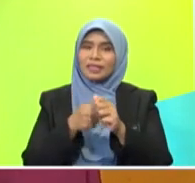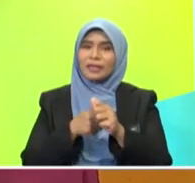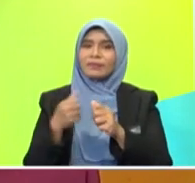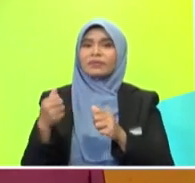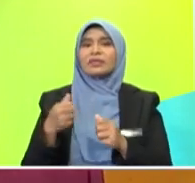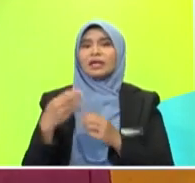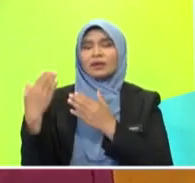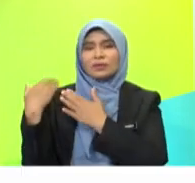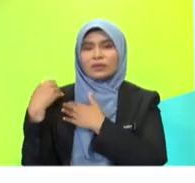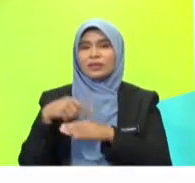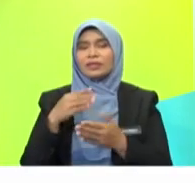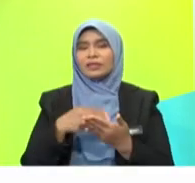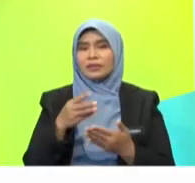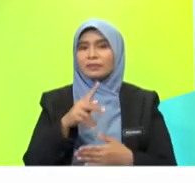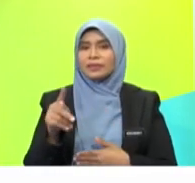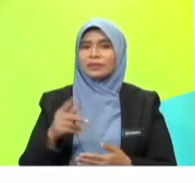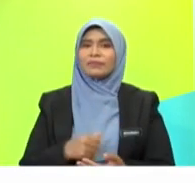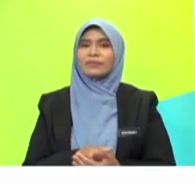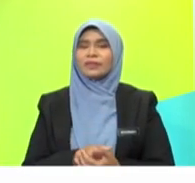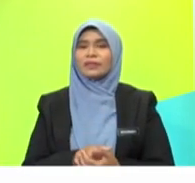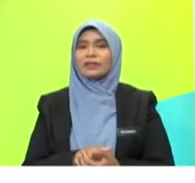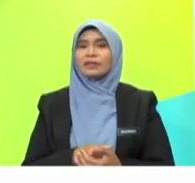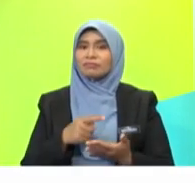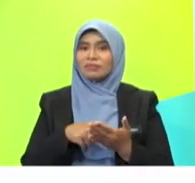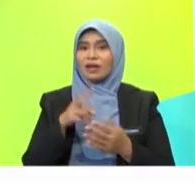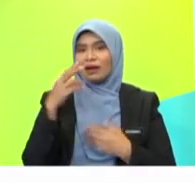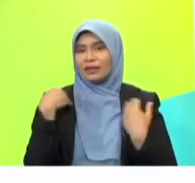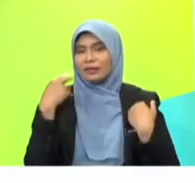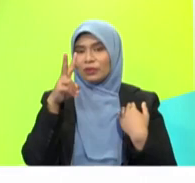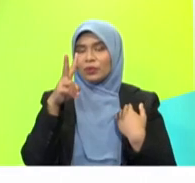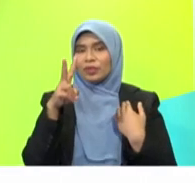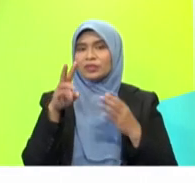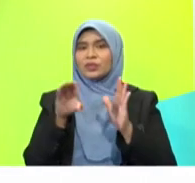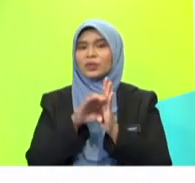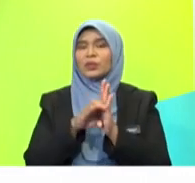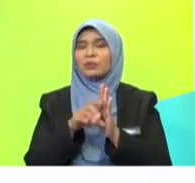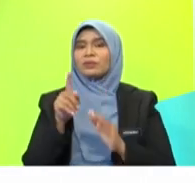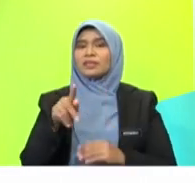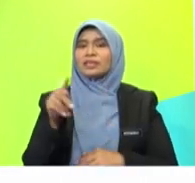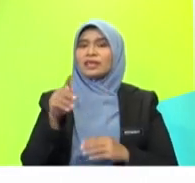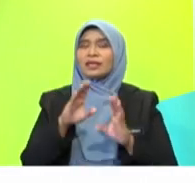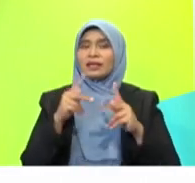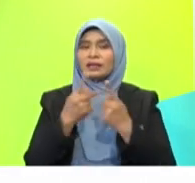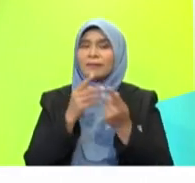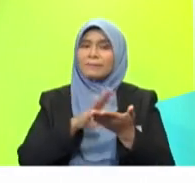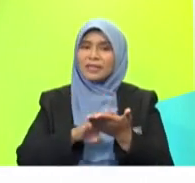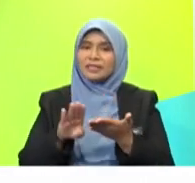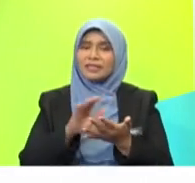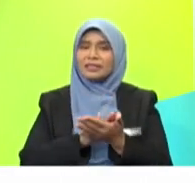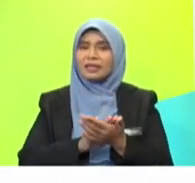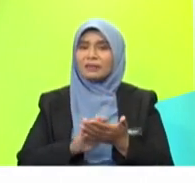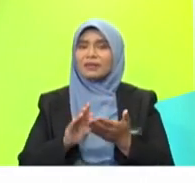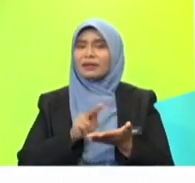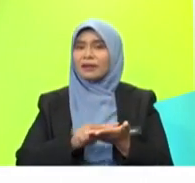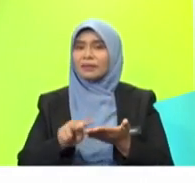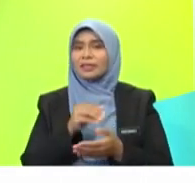diberikan ini ada dua contoh memastikan kelas dalam keadaan bersih selamat kemas